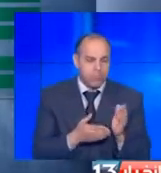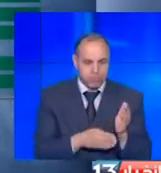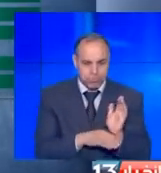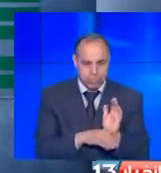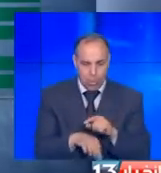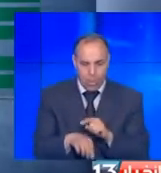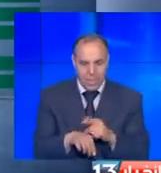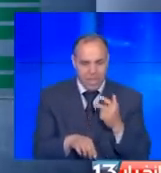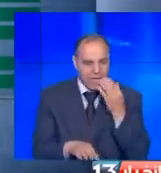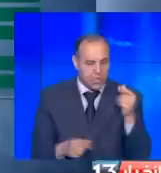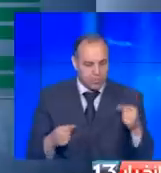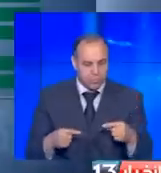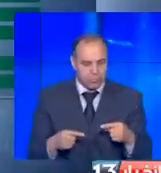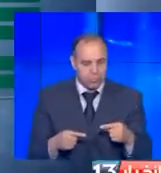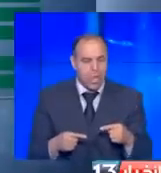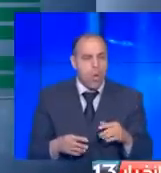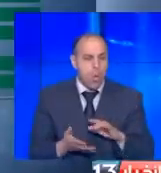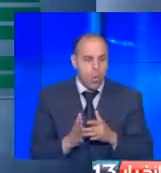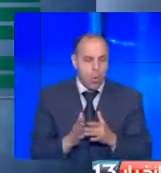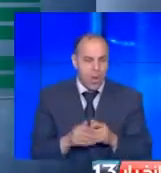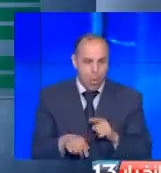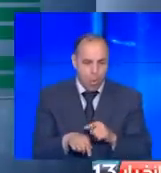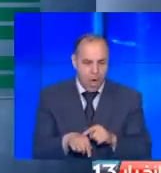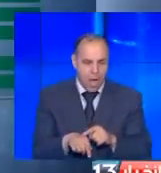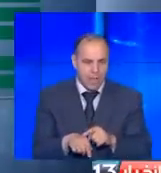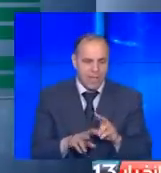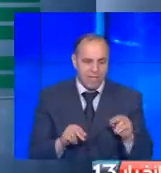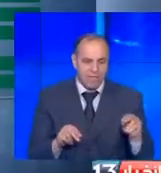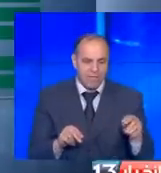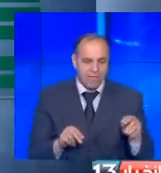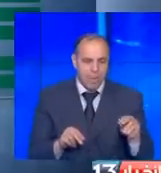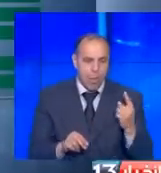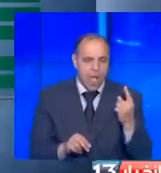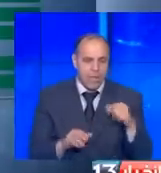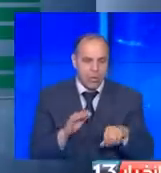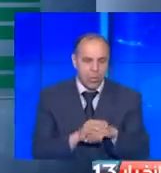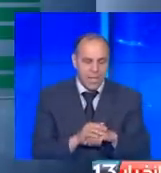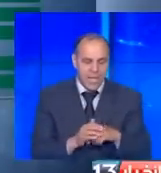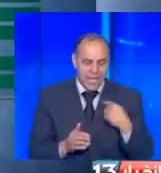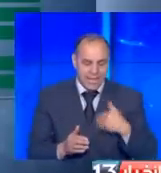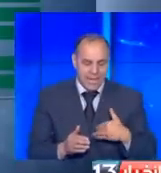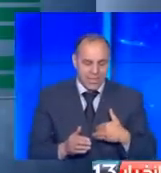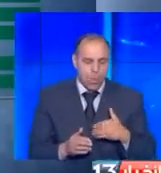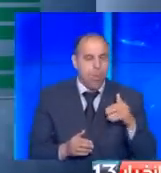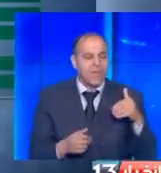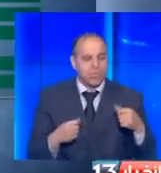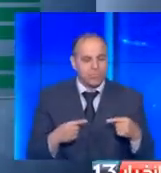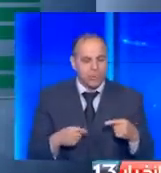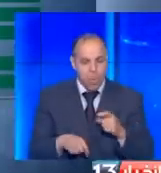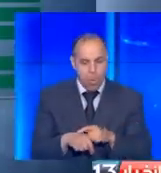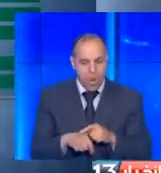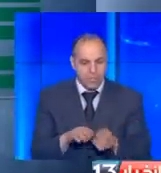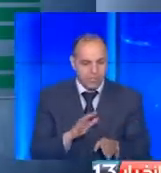للساعة 3 ظهرا، لتدور كل المباريات في التوقيت نفسه ما عدا مباراة الترجي الرياضي والنجم المتلوي